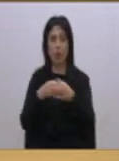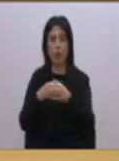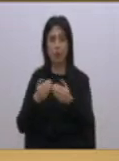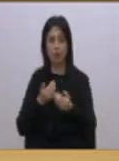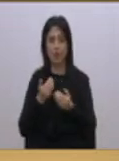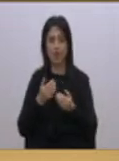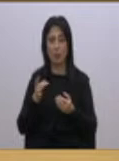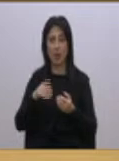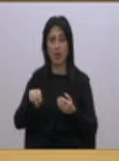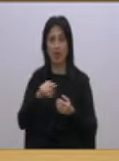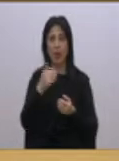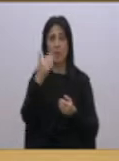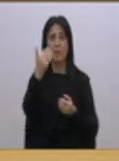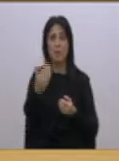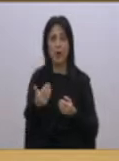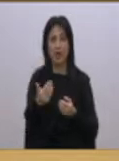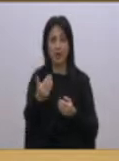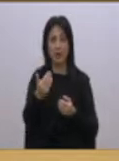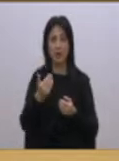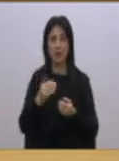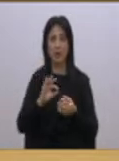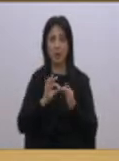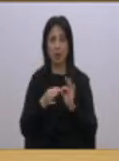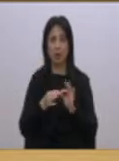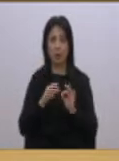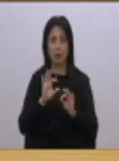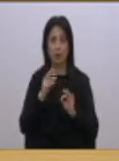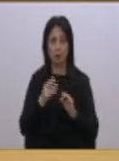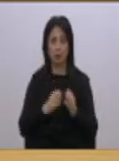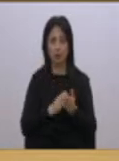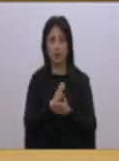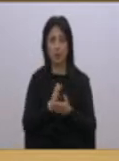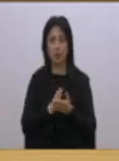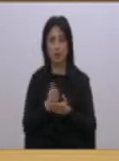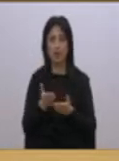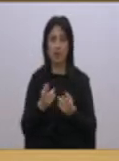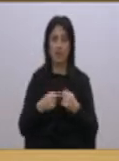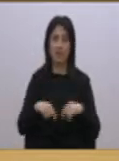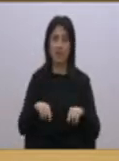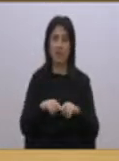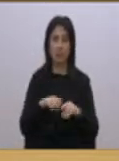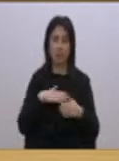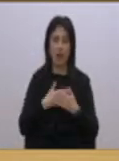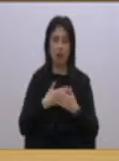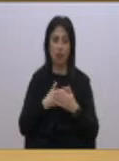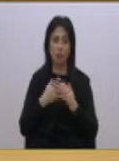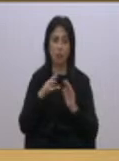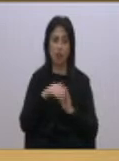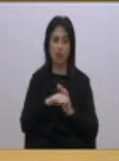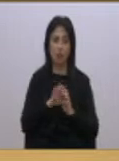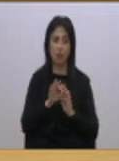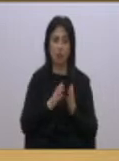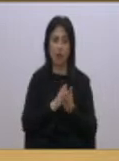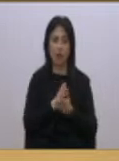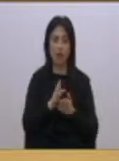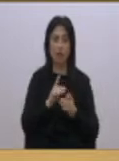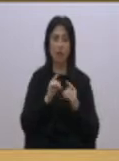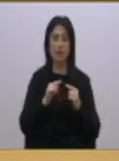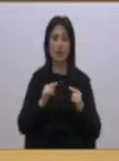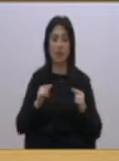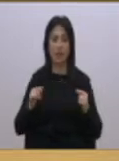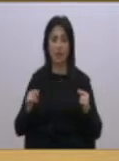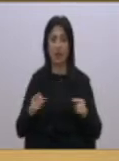დასახლებულ რეგიონებში, მათი კონკრეტულ სოციალურ მიმართულებით ან საზოგადოებრივ აქტივობებს ჩართულობასთან მიმართებაში და სხვა და